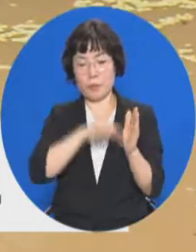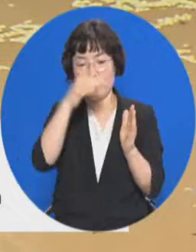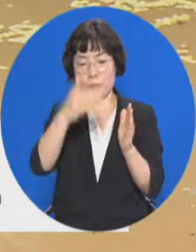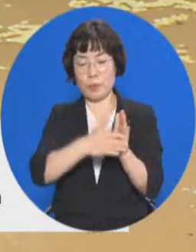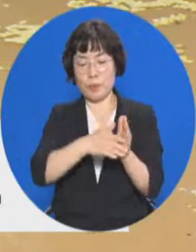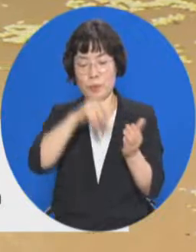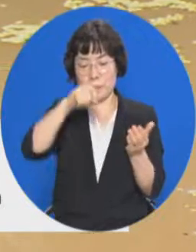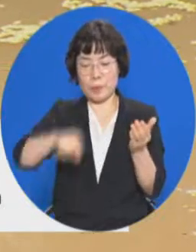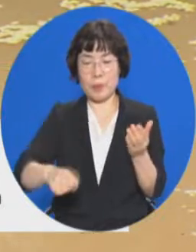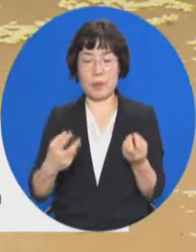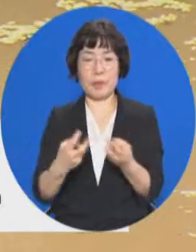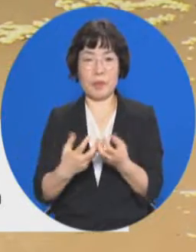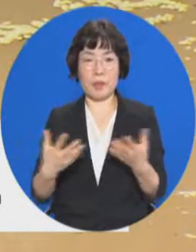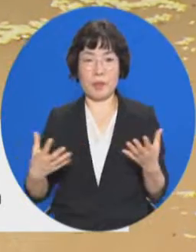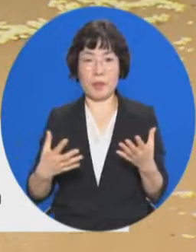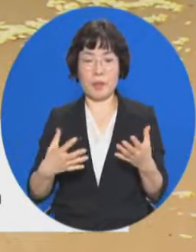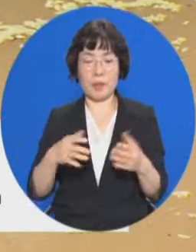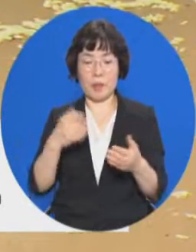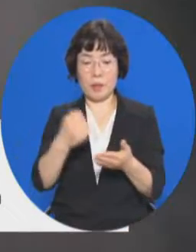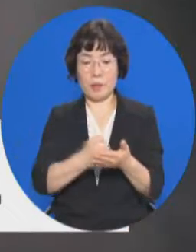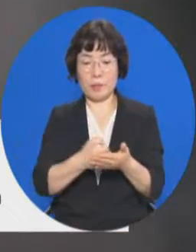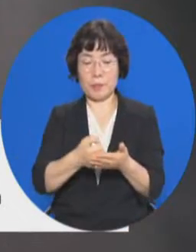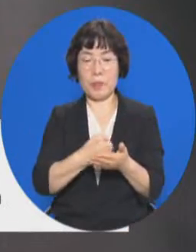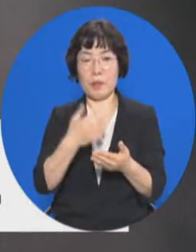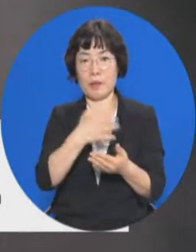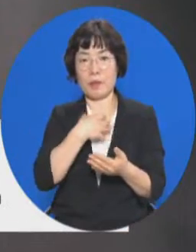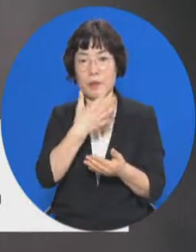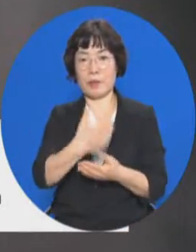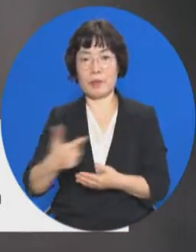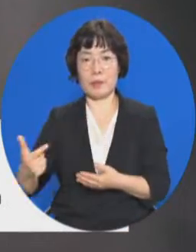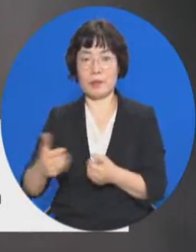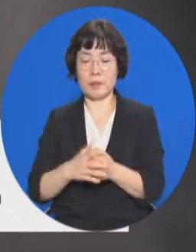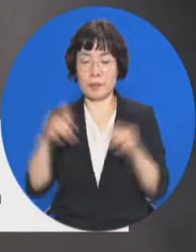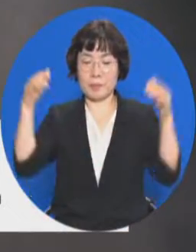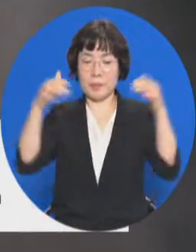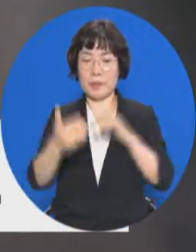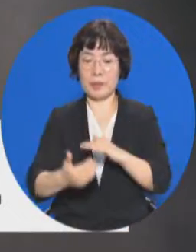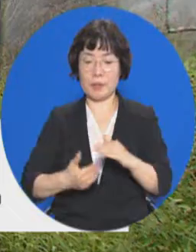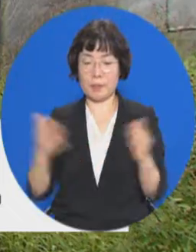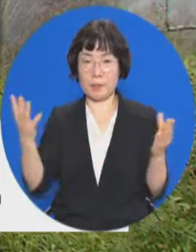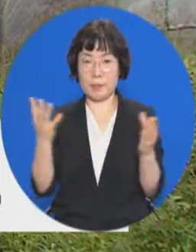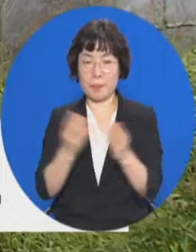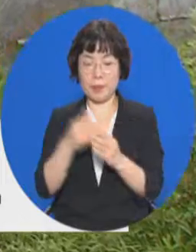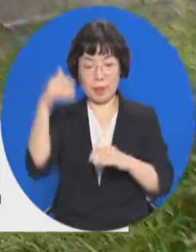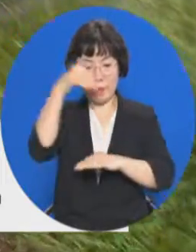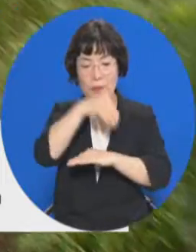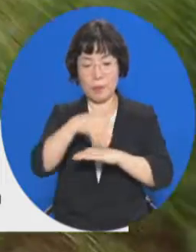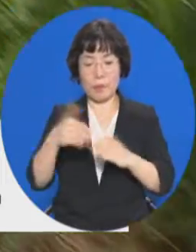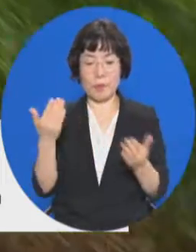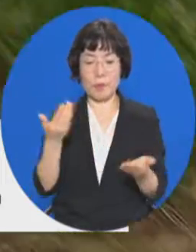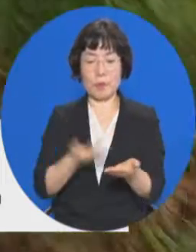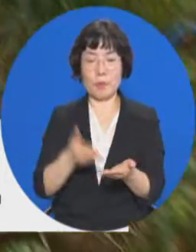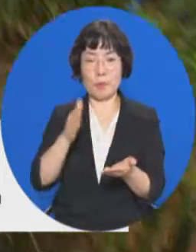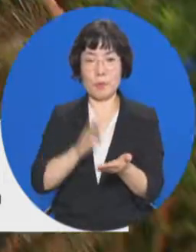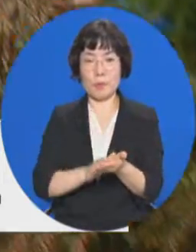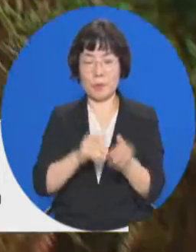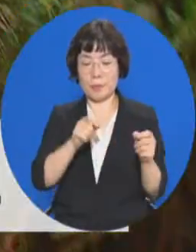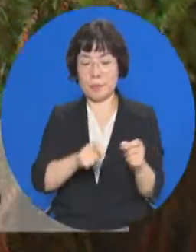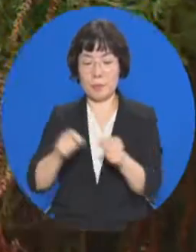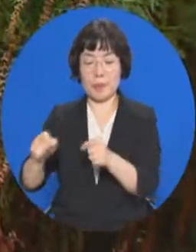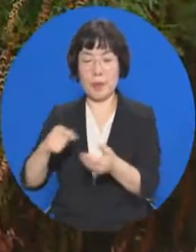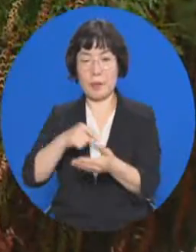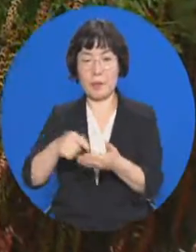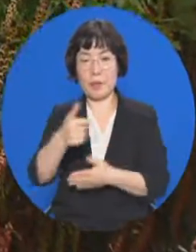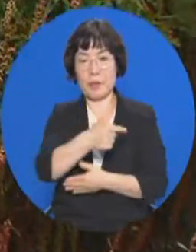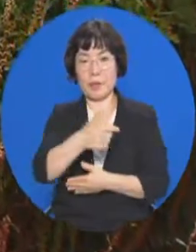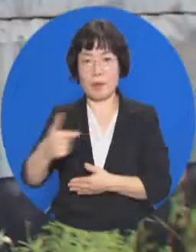역부족이어서 농민들은 아쉬움을 토로합니다. 게다가 우기 전 완료될 예정이었던 시설 공사도 지연돼 피해가 더